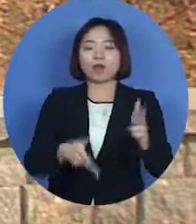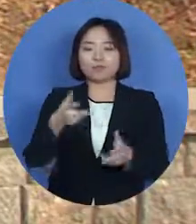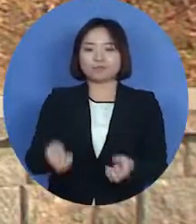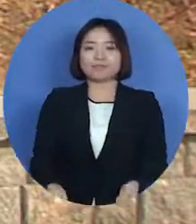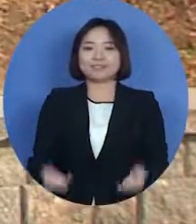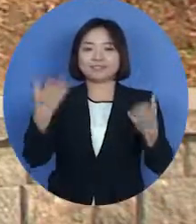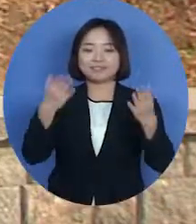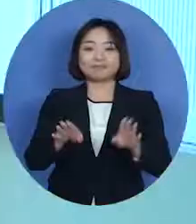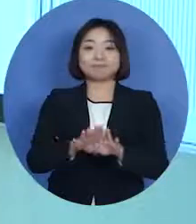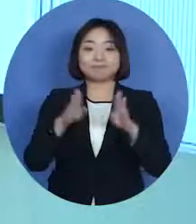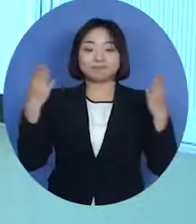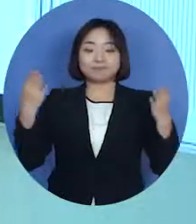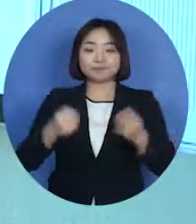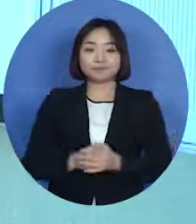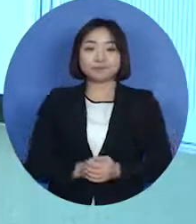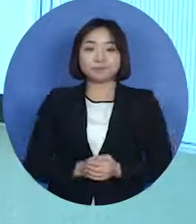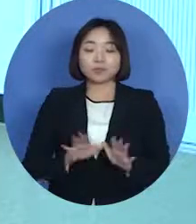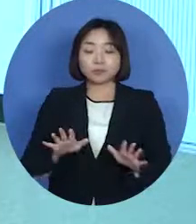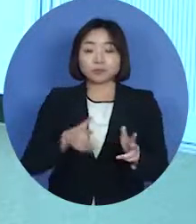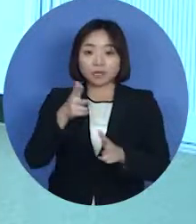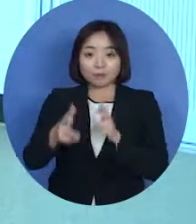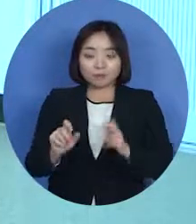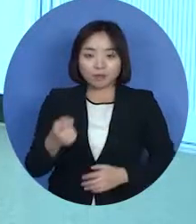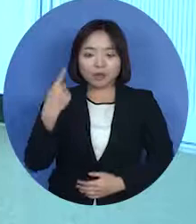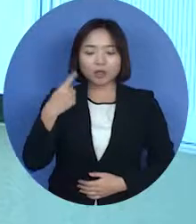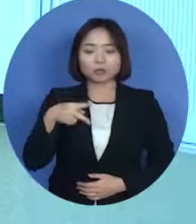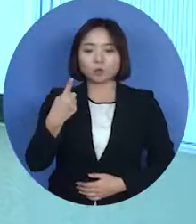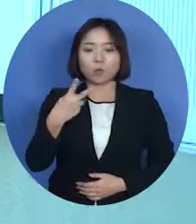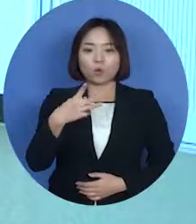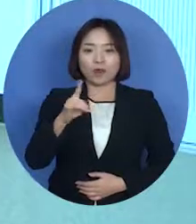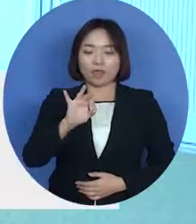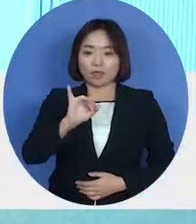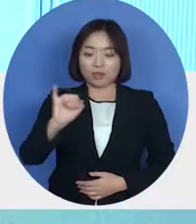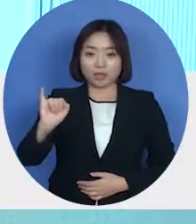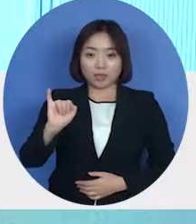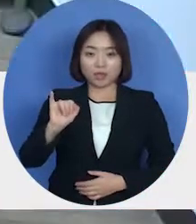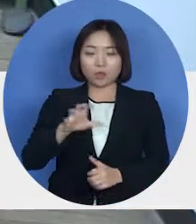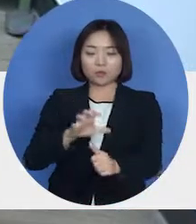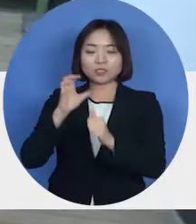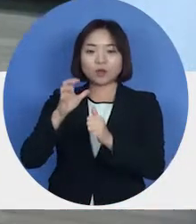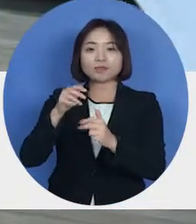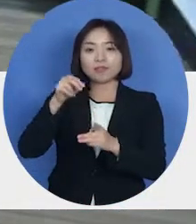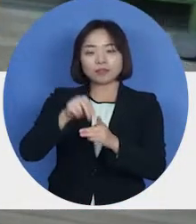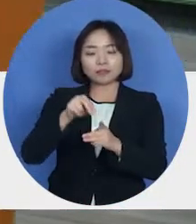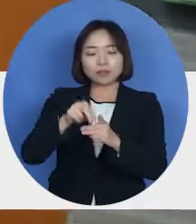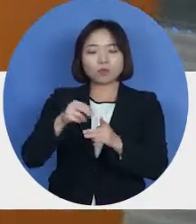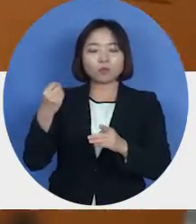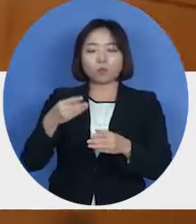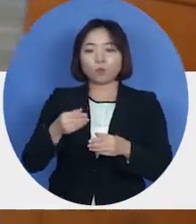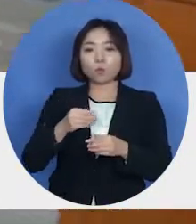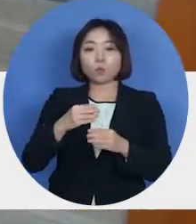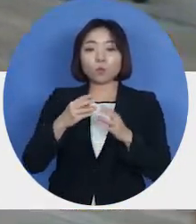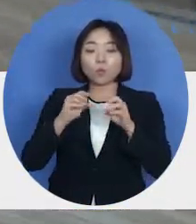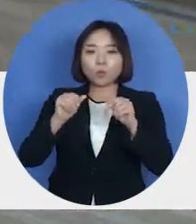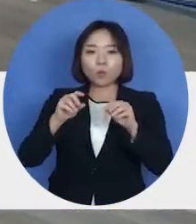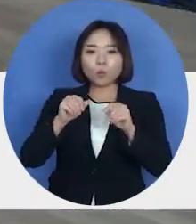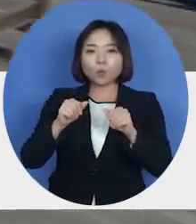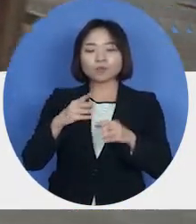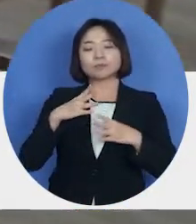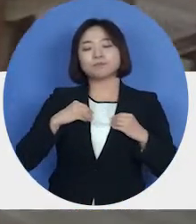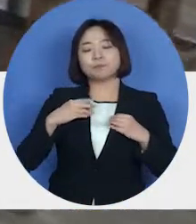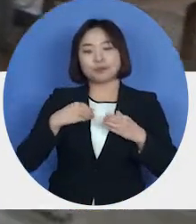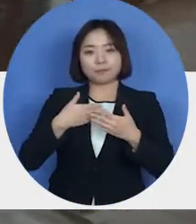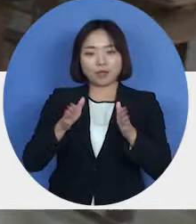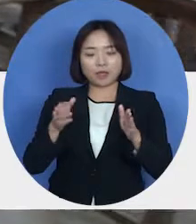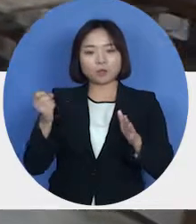열렸습니다 공주시는 이번 사업으로 소량의 활성화 센터 황토찜질방 산책로 5